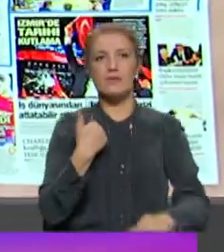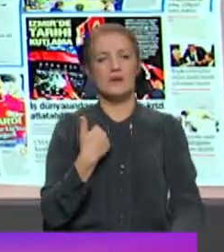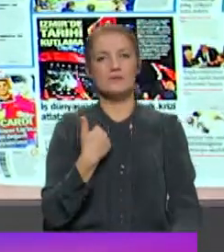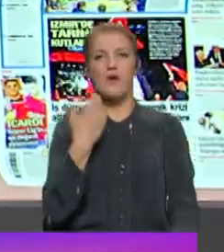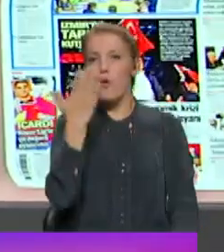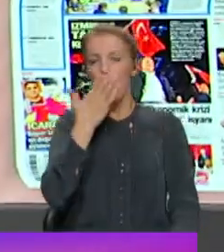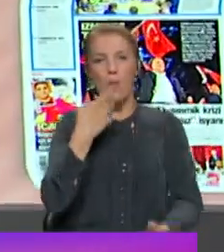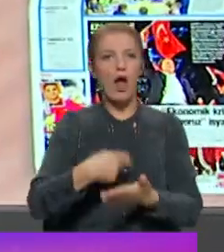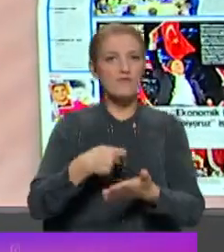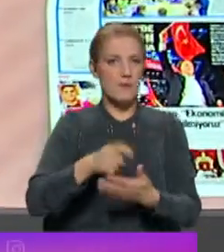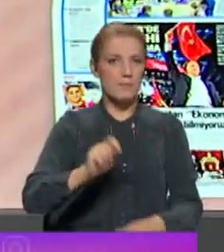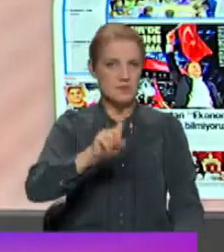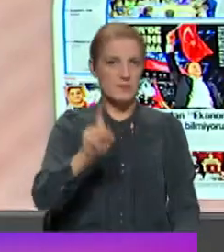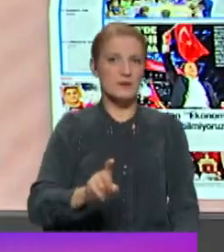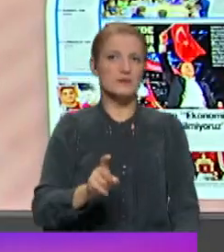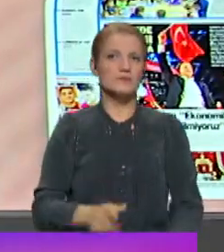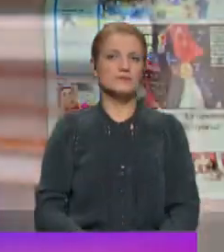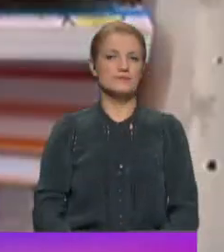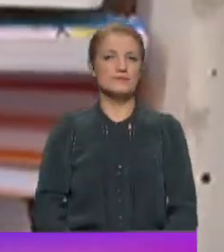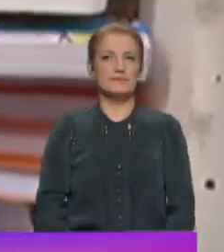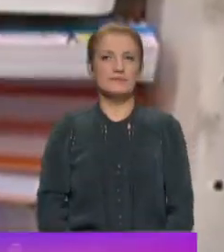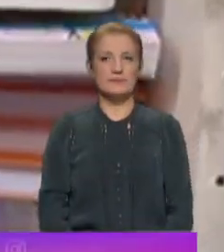okul alışverişi yapıldı mı?